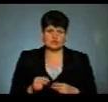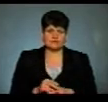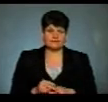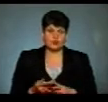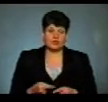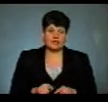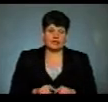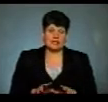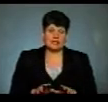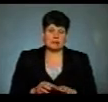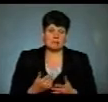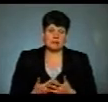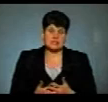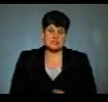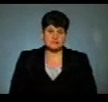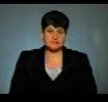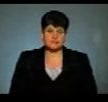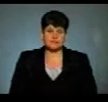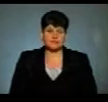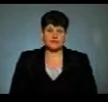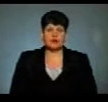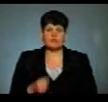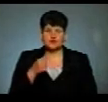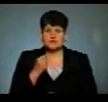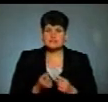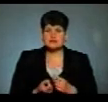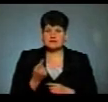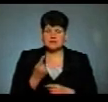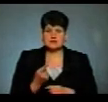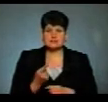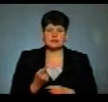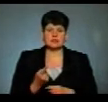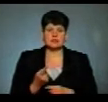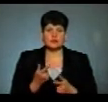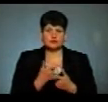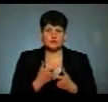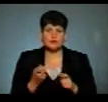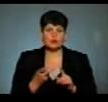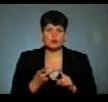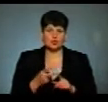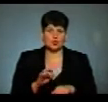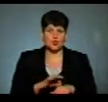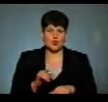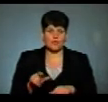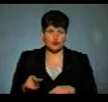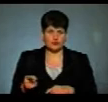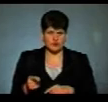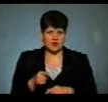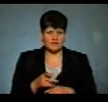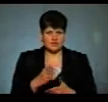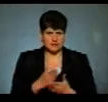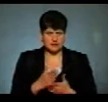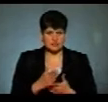лікування хворих із COVID-19. Вчора з'явилася інформація про другого хворого на коронавірус у Тернополі. Скажіть, чи він перебуває